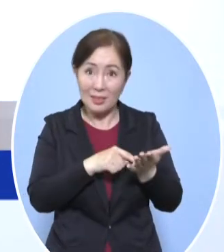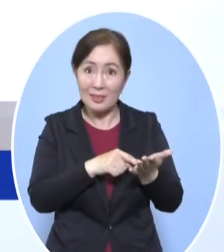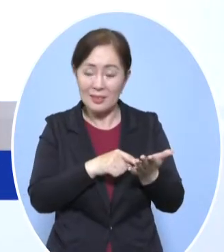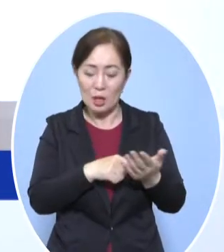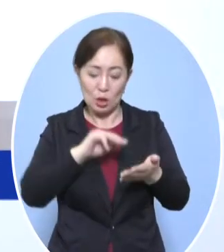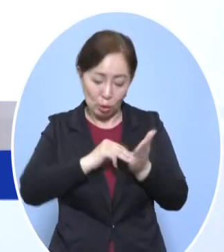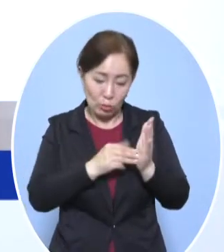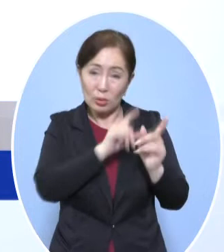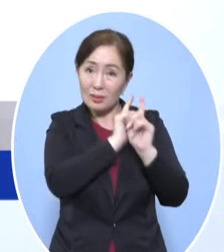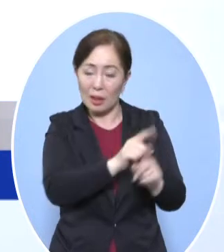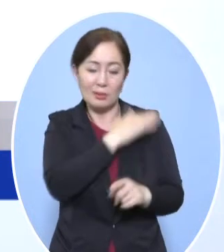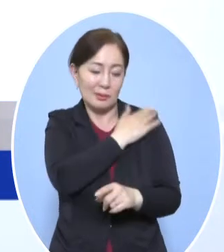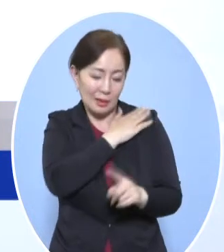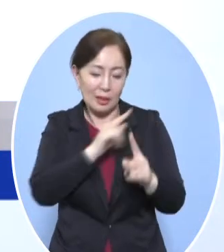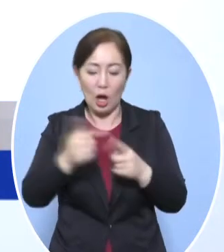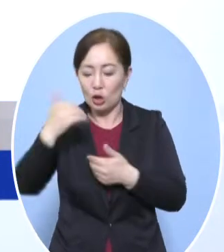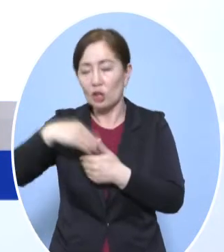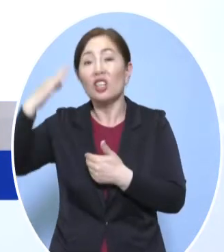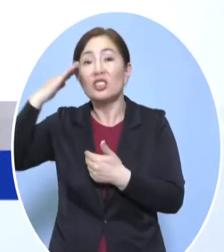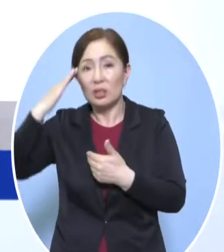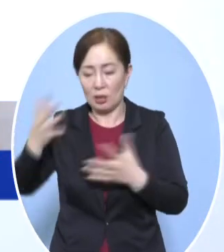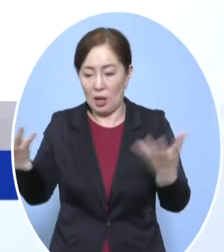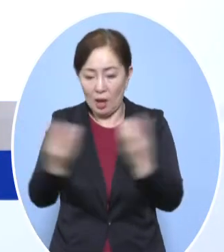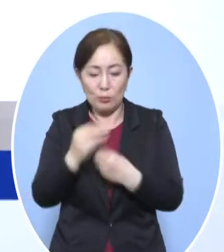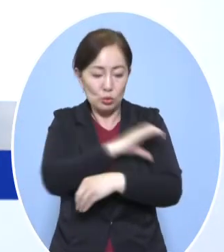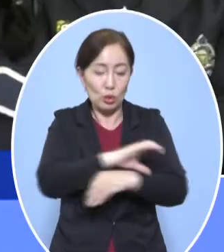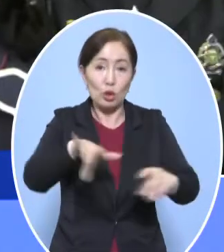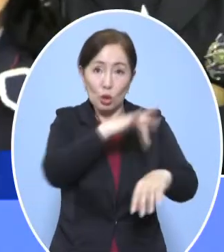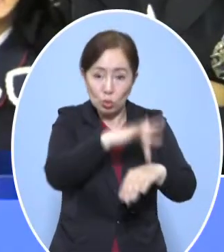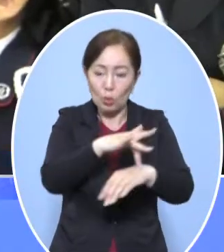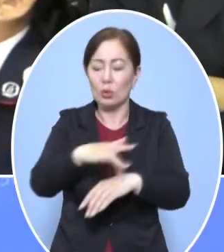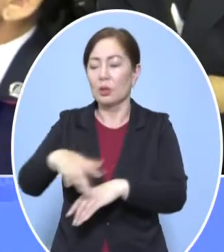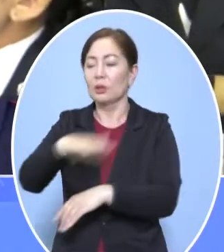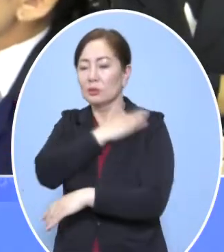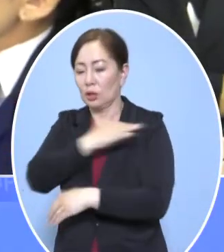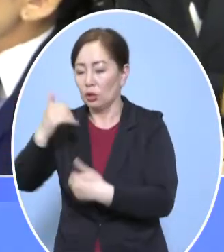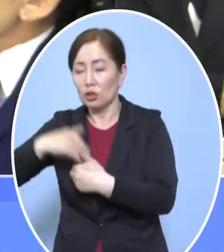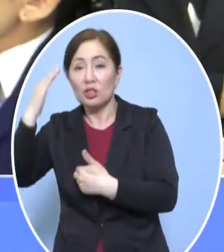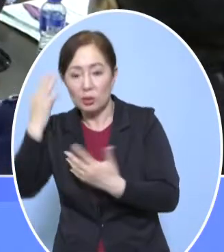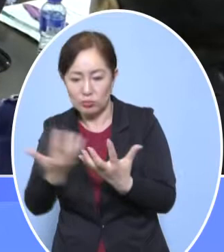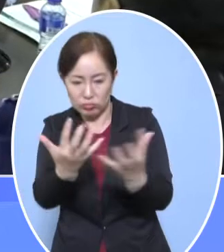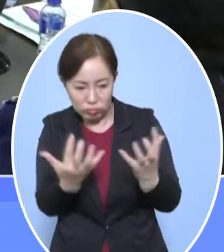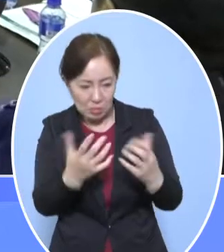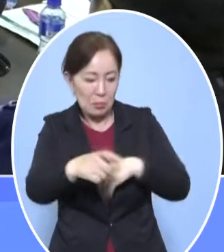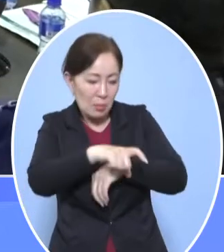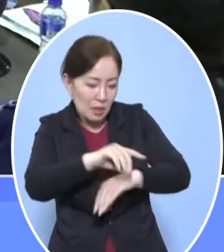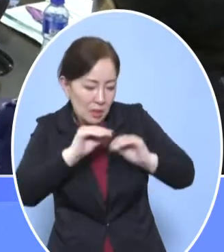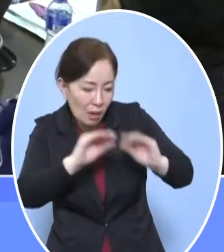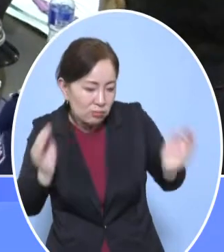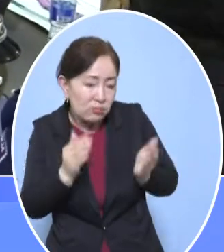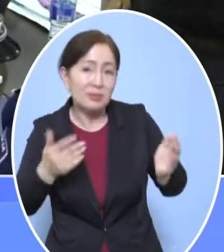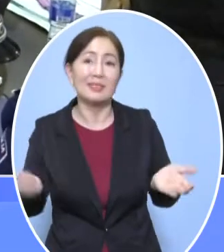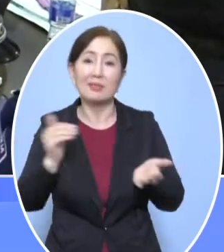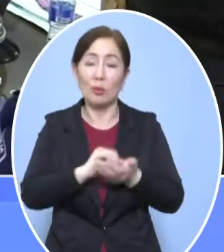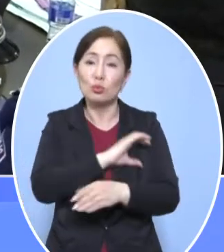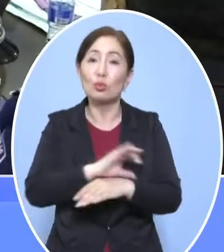одоо хөтөлбөр төлөвлөгөөний дагуу цагдаа Тогтоолын зэргийн сурвалтын нэгдсэн төв цагдаа Тогтоолын зэргийн албагчтай одоо мэрэгшүүлэх